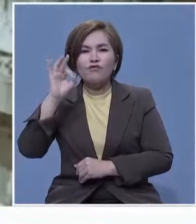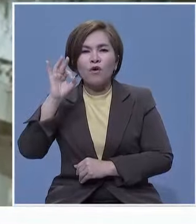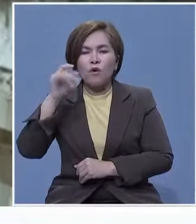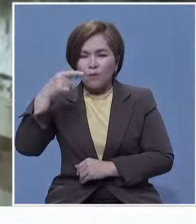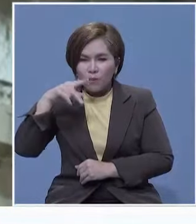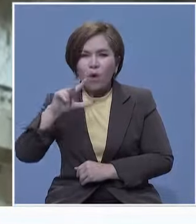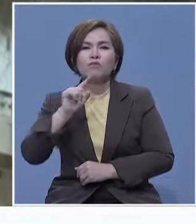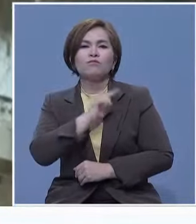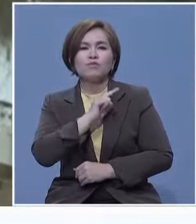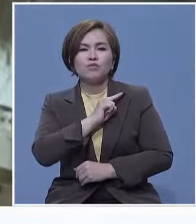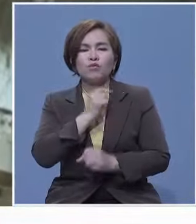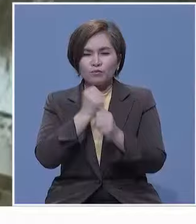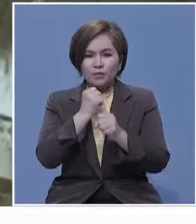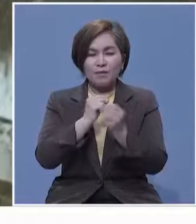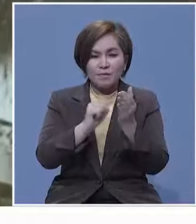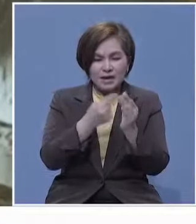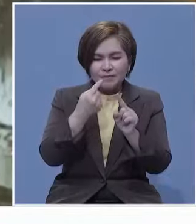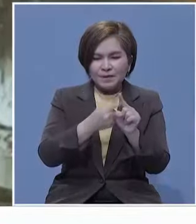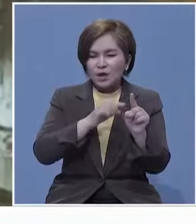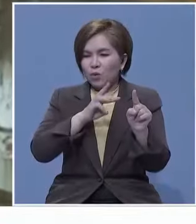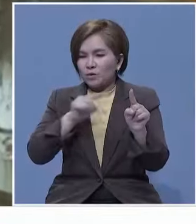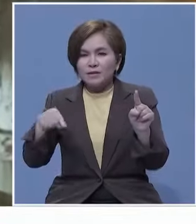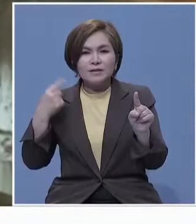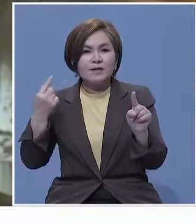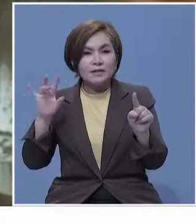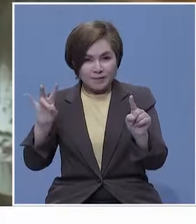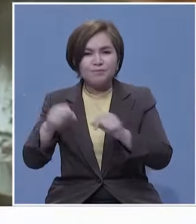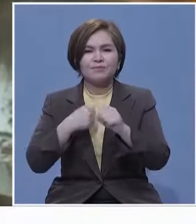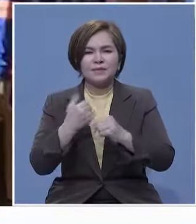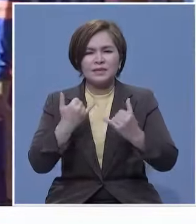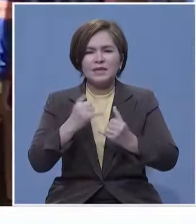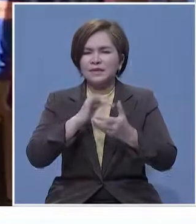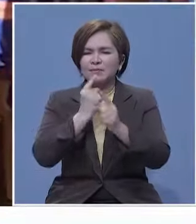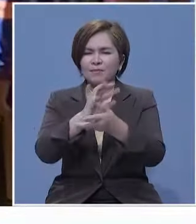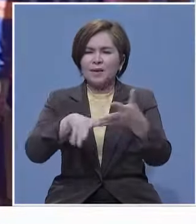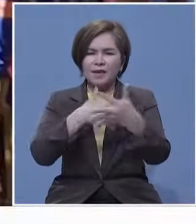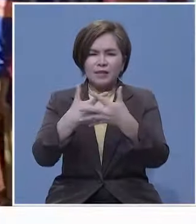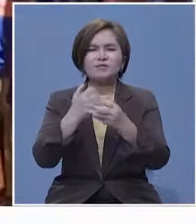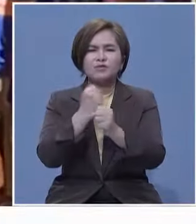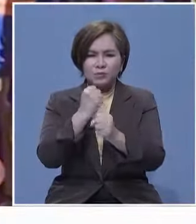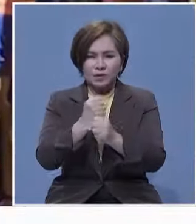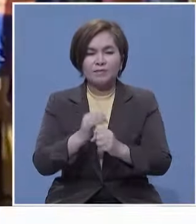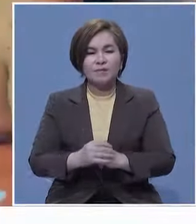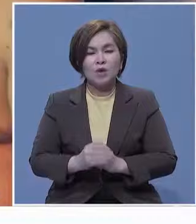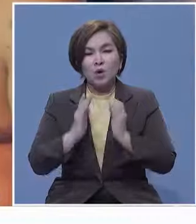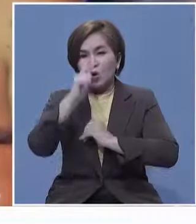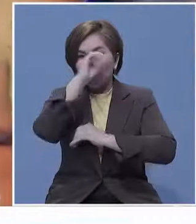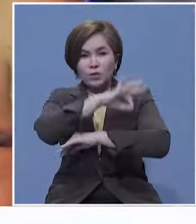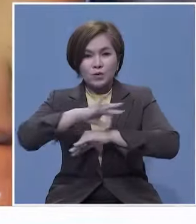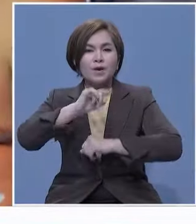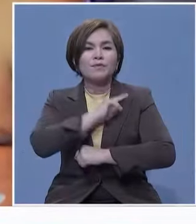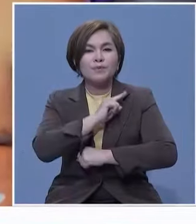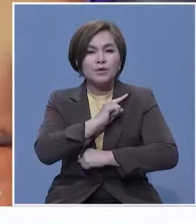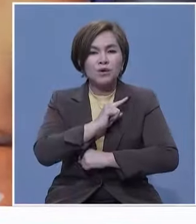าทำโครงการตั้งแต่เดือนมิถุนายนถึงกรกฎาคมปีนี้ค่ะจากการสอบถามนายธีรพัฒน์ปัญญาวิศวกรประจำไซต์งานก่อสร้